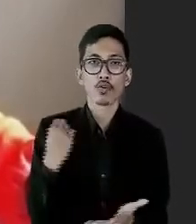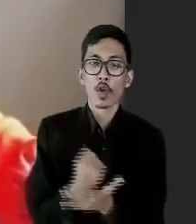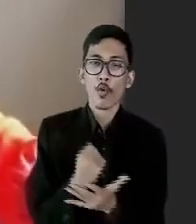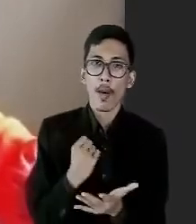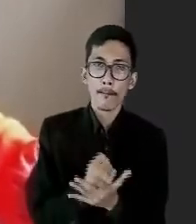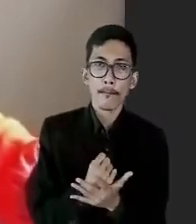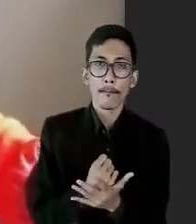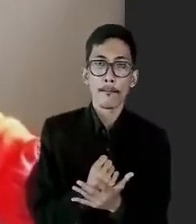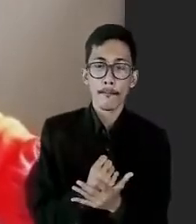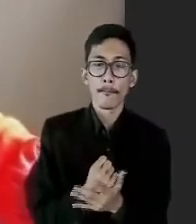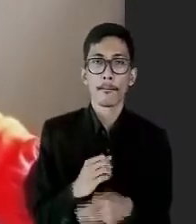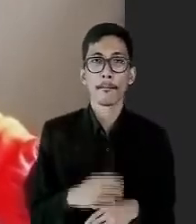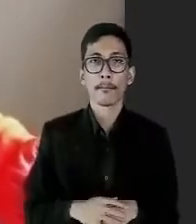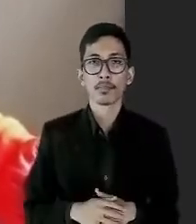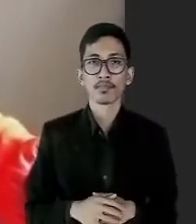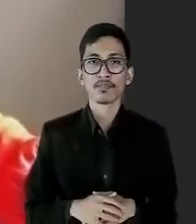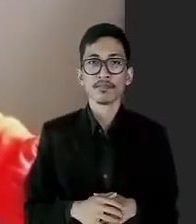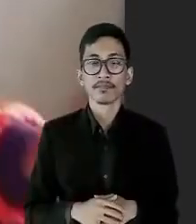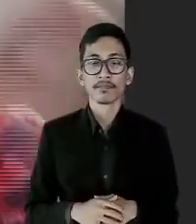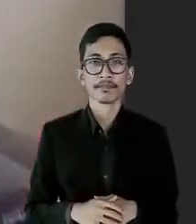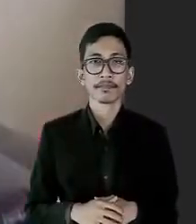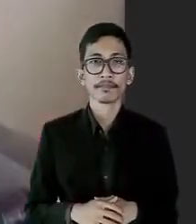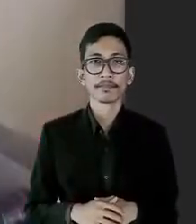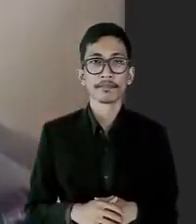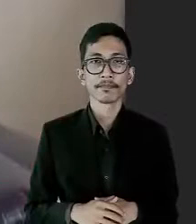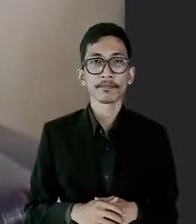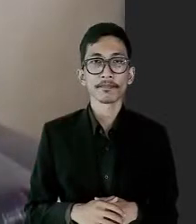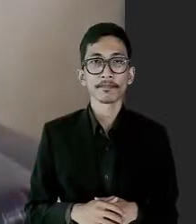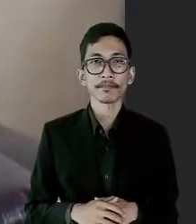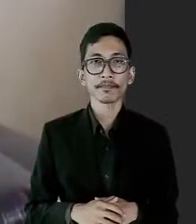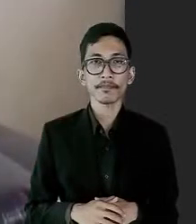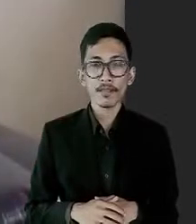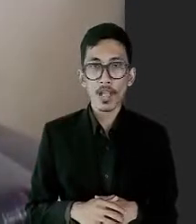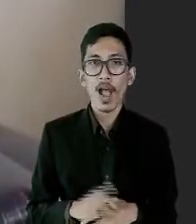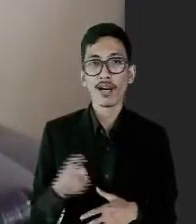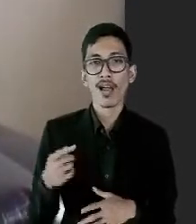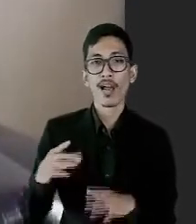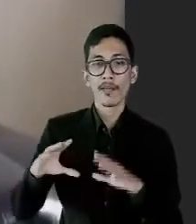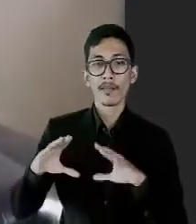Jayapura. Jadi tidak ditangani langsung oleh BPBD Kota Jayapura.